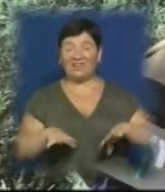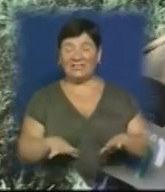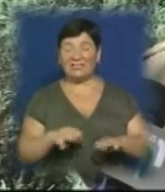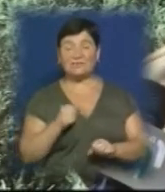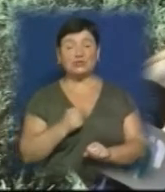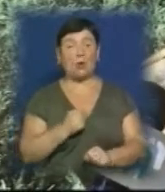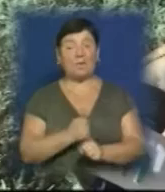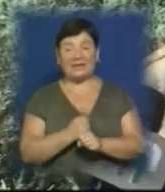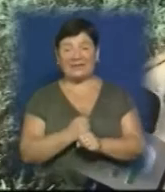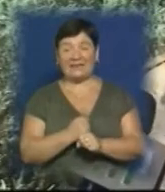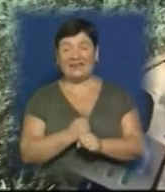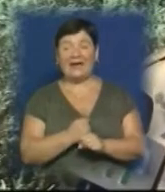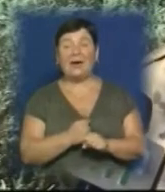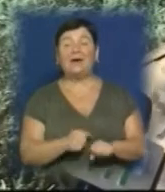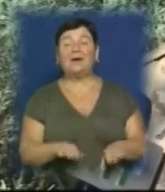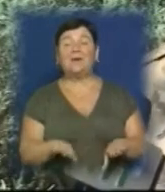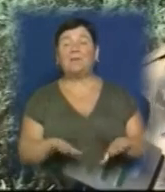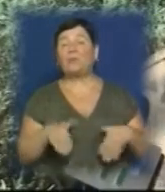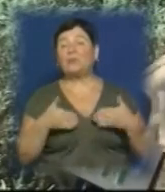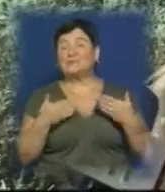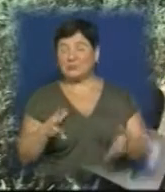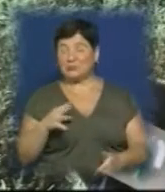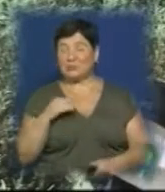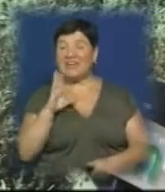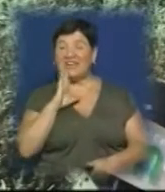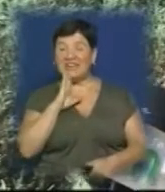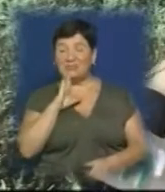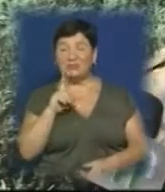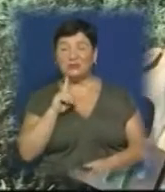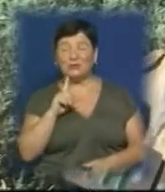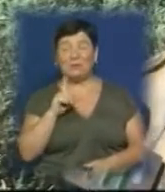зробити пропозицію своїй дівчині, щоб цей день ще більше запам'ятався.